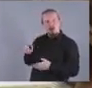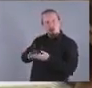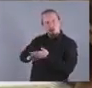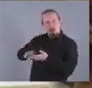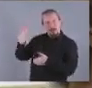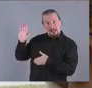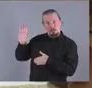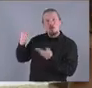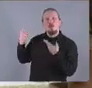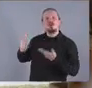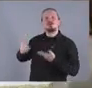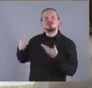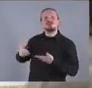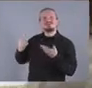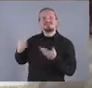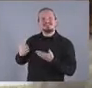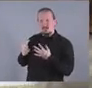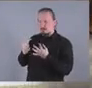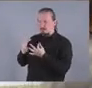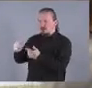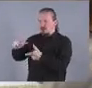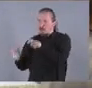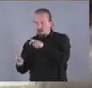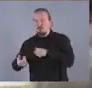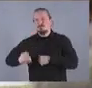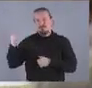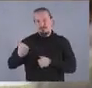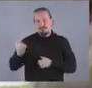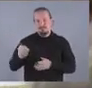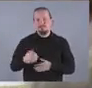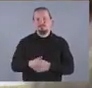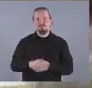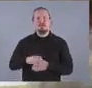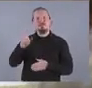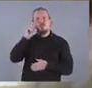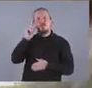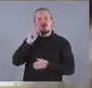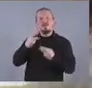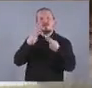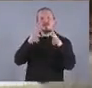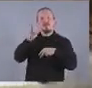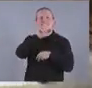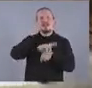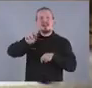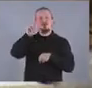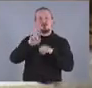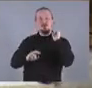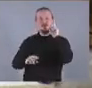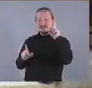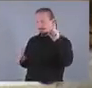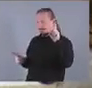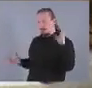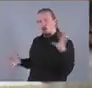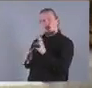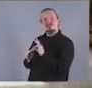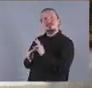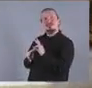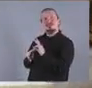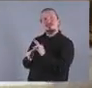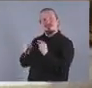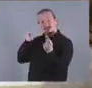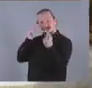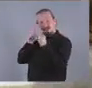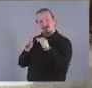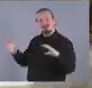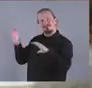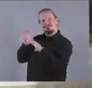désormais largement fragilisée. En associant deux villes de la région, cette démarche s'inscrivait dans un esprit de coopération